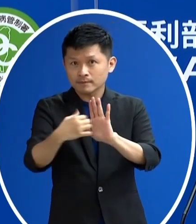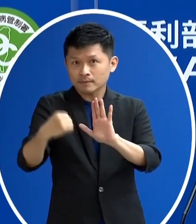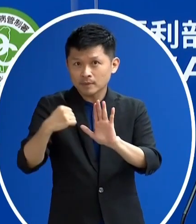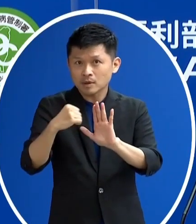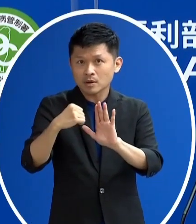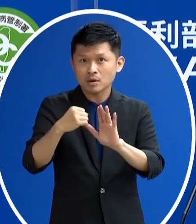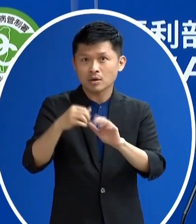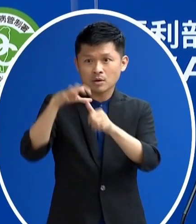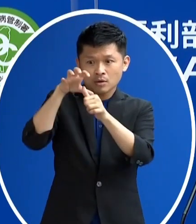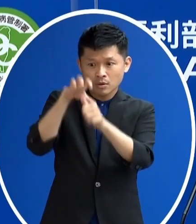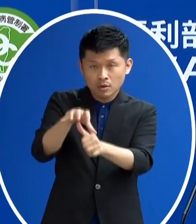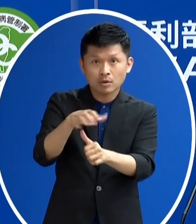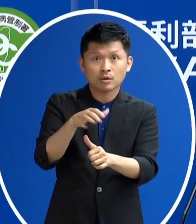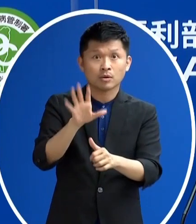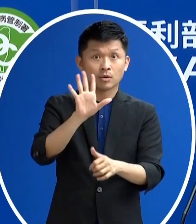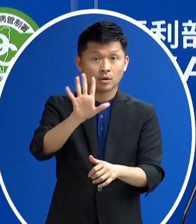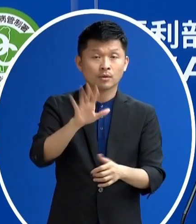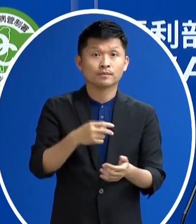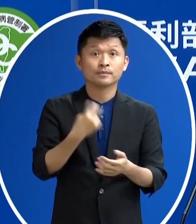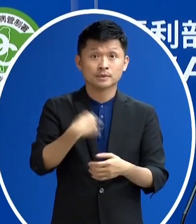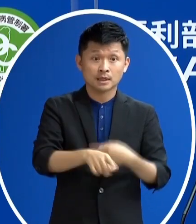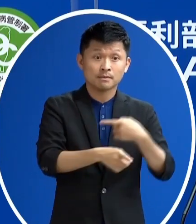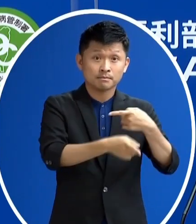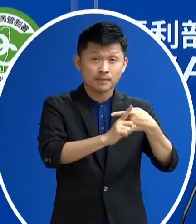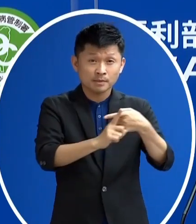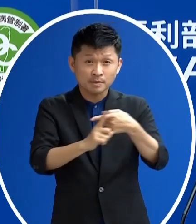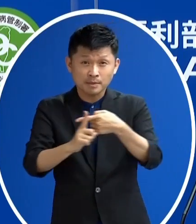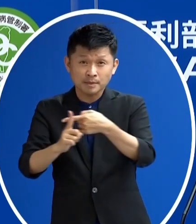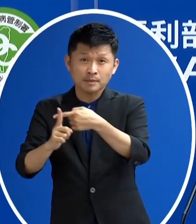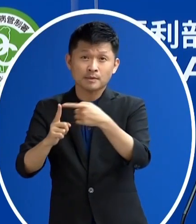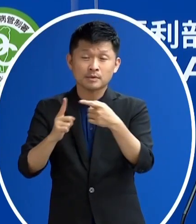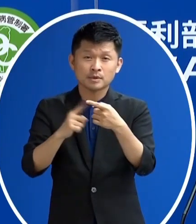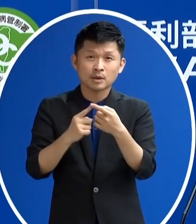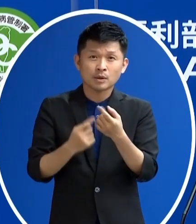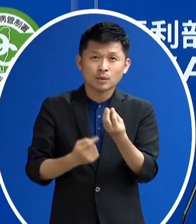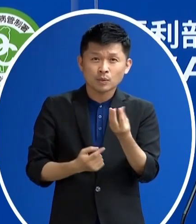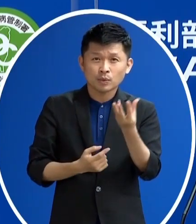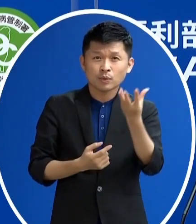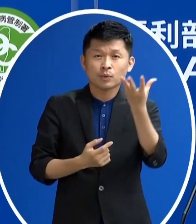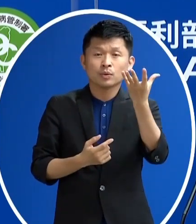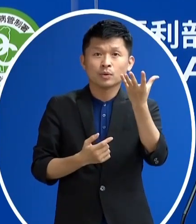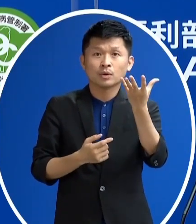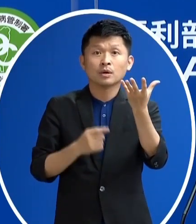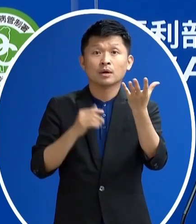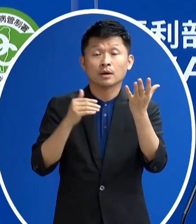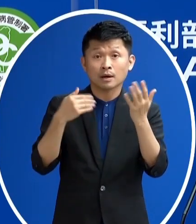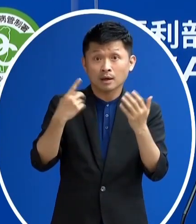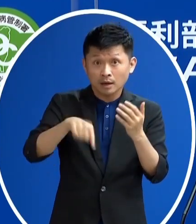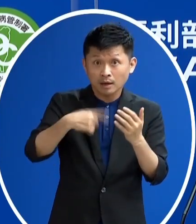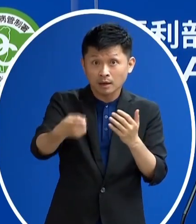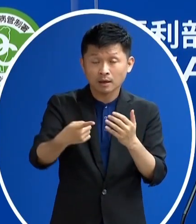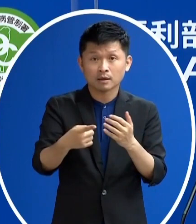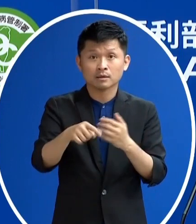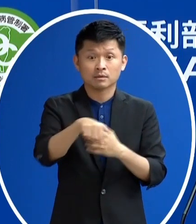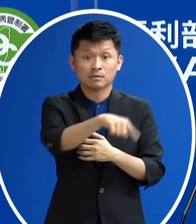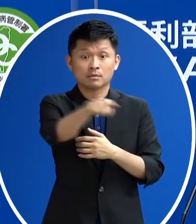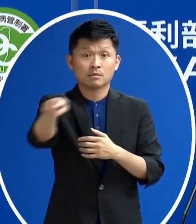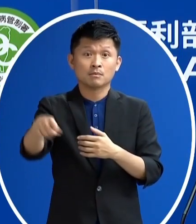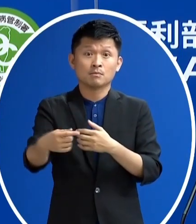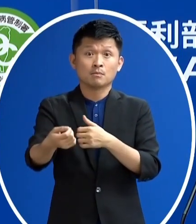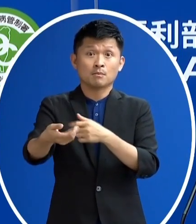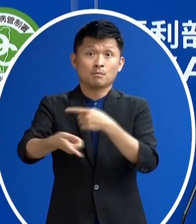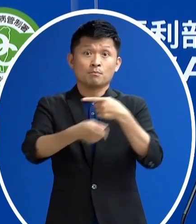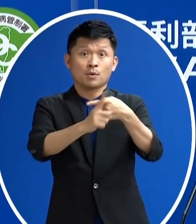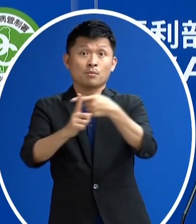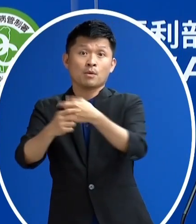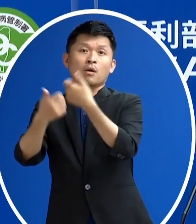那还有就是你整体到了染到一定的情况，那开始你就会碰到周遭是很多已经染过疫，